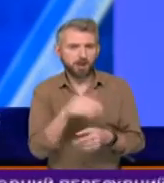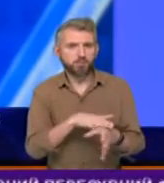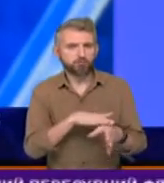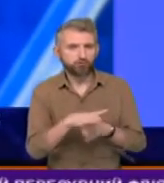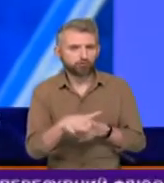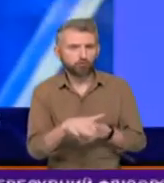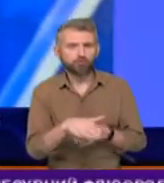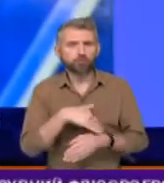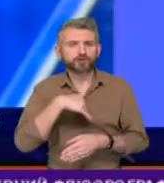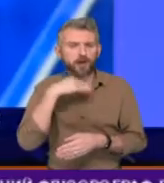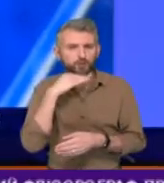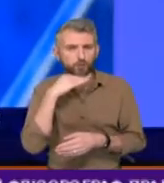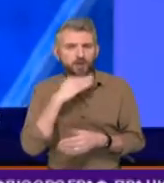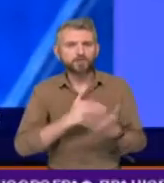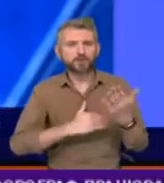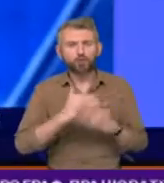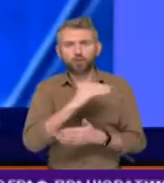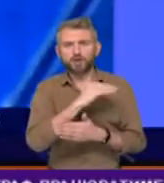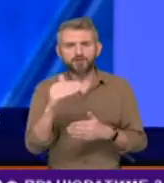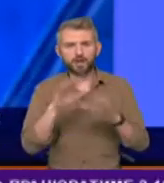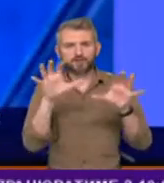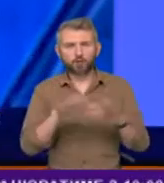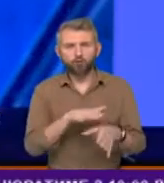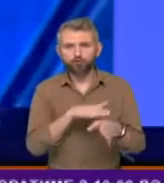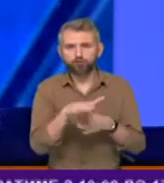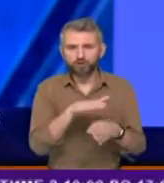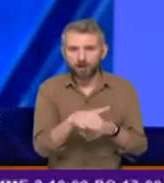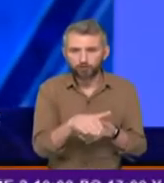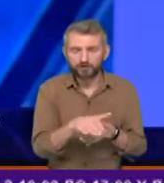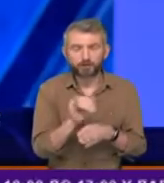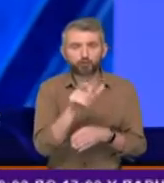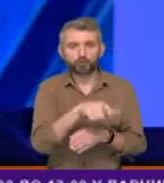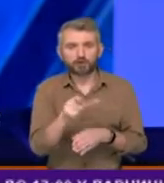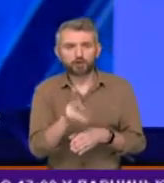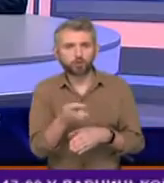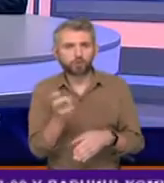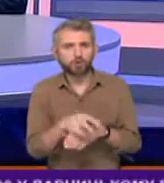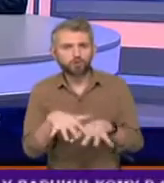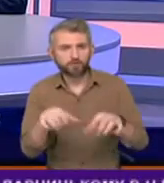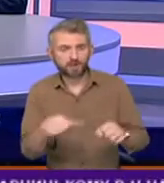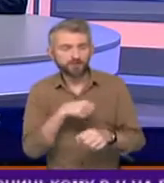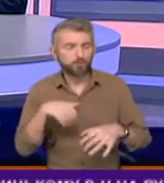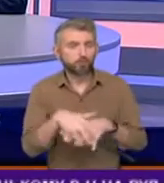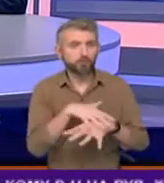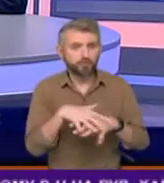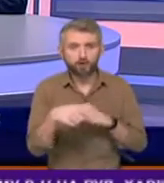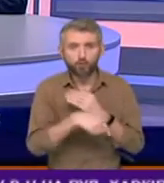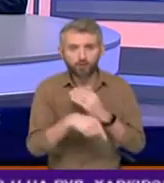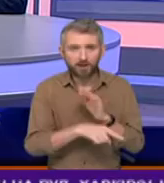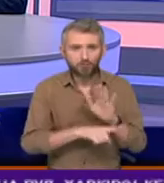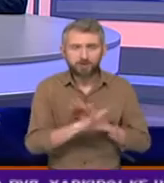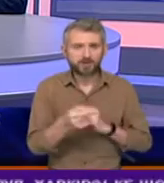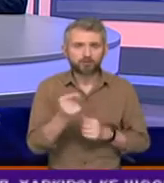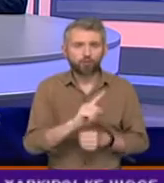абсолютно достатньої високого рівня закону слухняності. І у людей, які проходять до влади, і в самому суспільства. Корупція ж починається не з